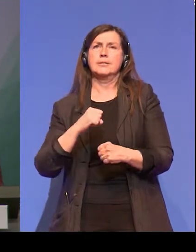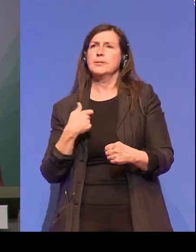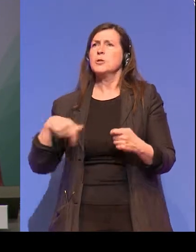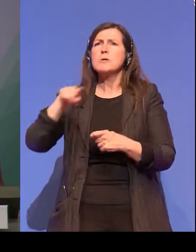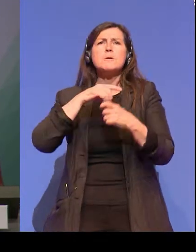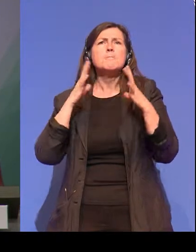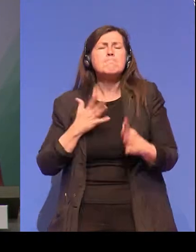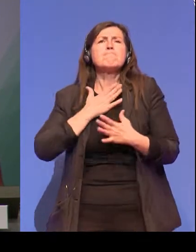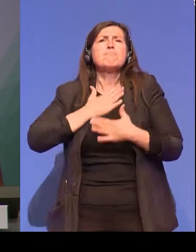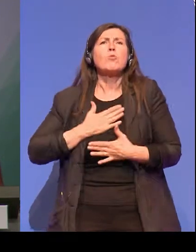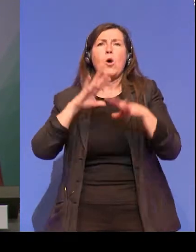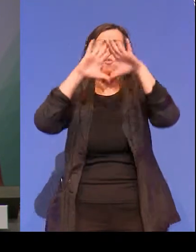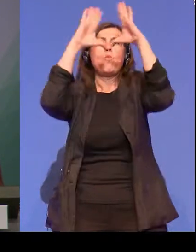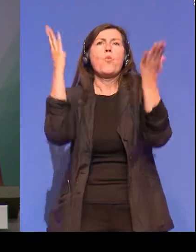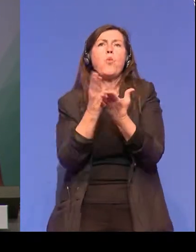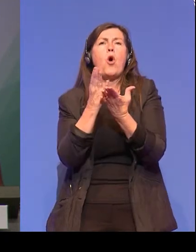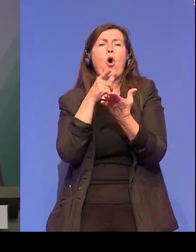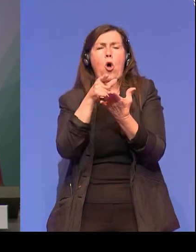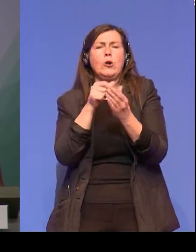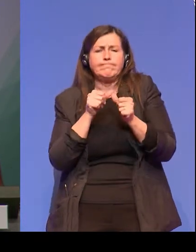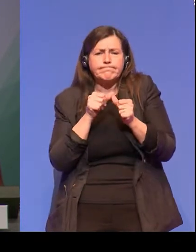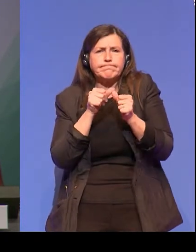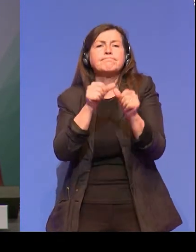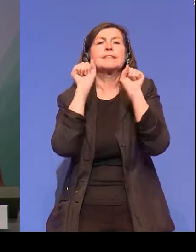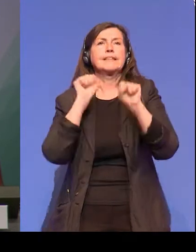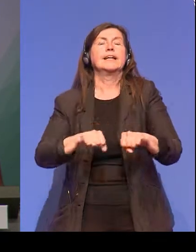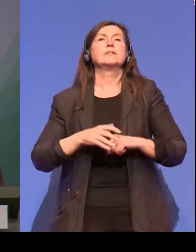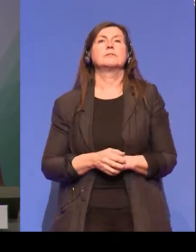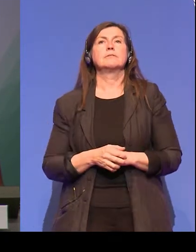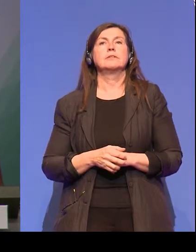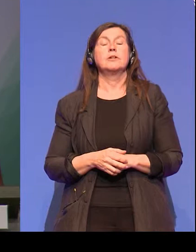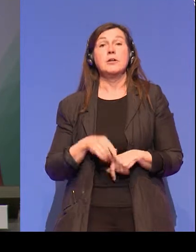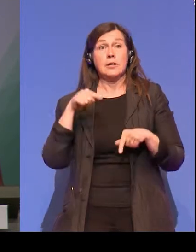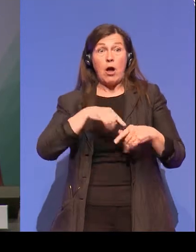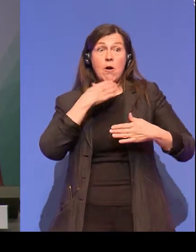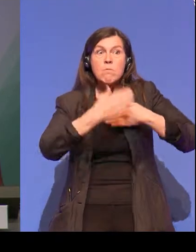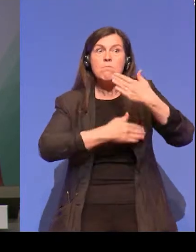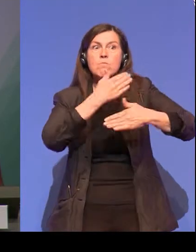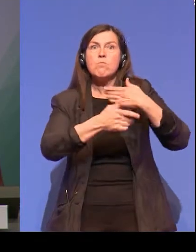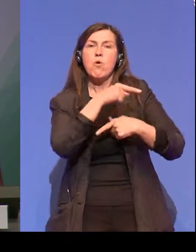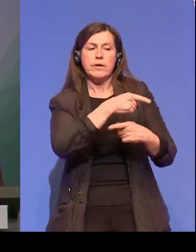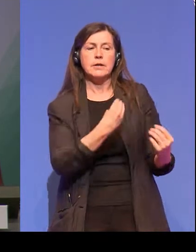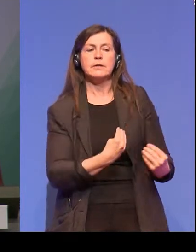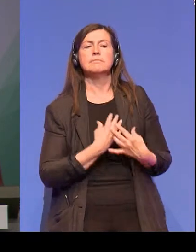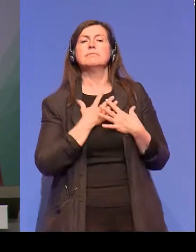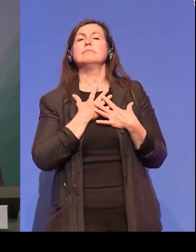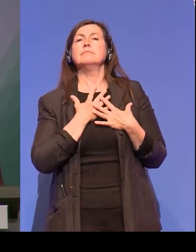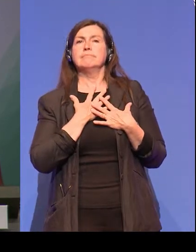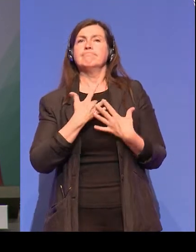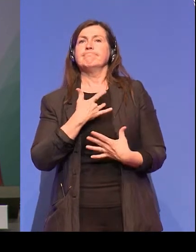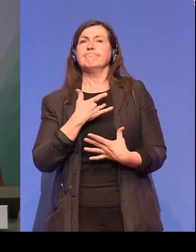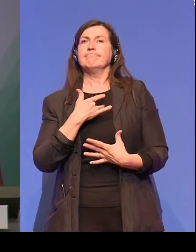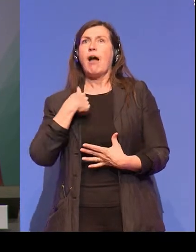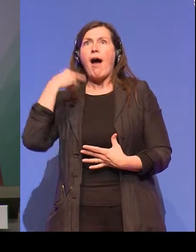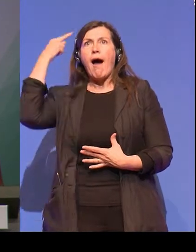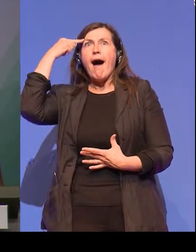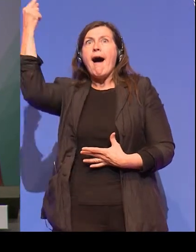inspiration dans ce mouvement et développons des idées non conventionnelles pour réduire les